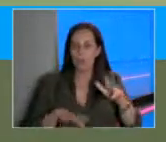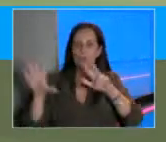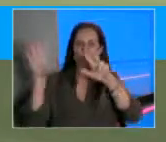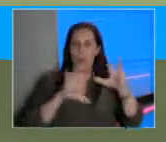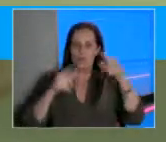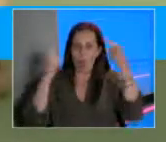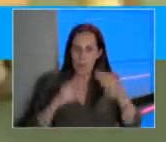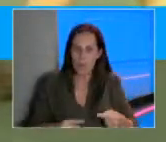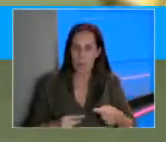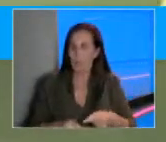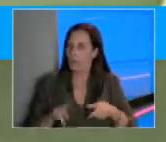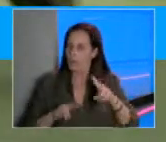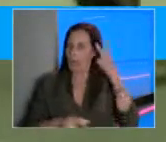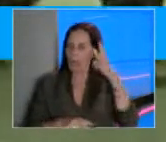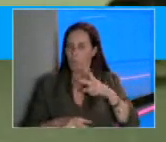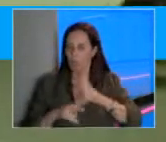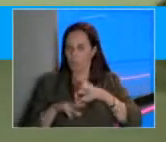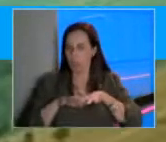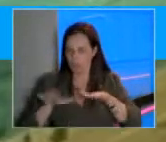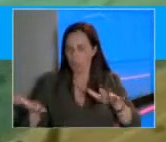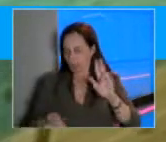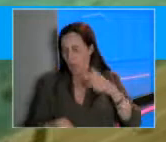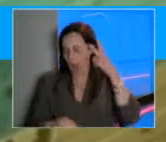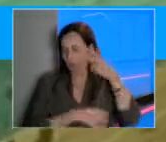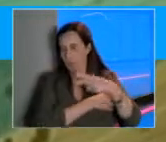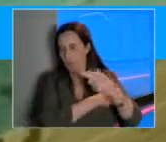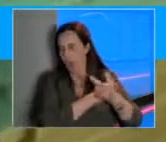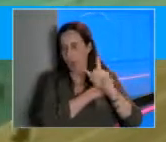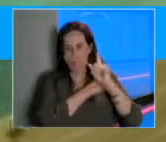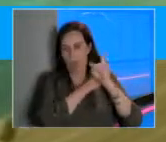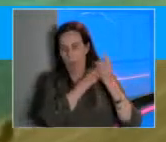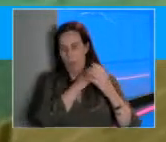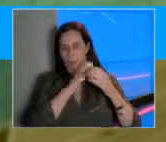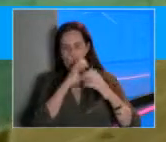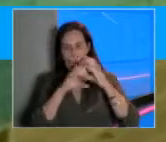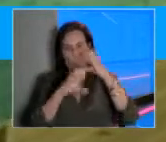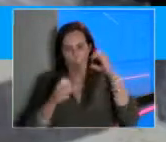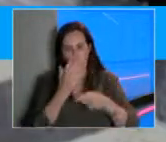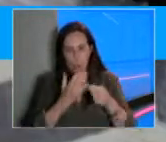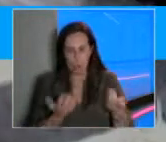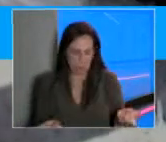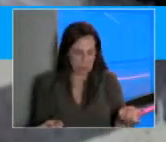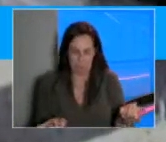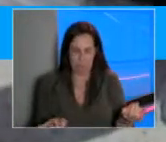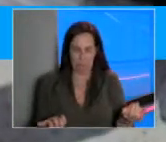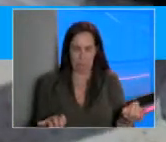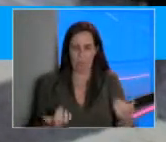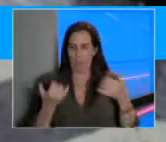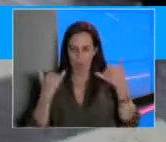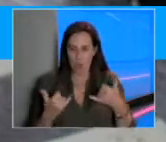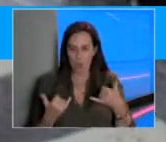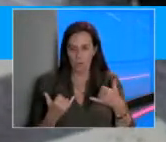8 שעות ביום, אפשר להבין למה התחבורה שם היא גבוהה יותר. תחבורה ציבורית היא